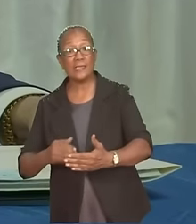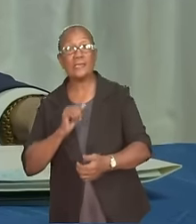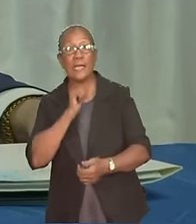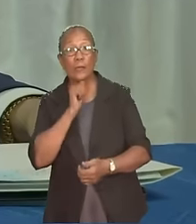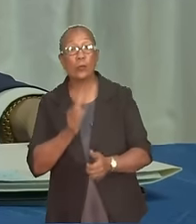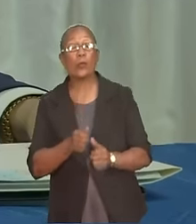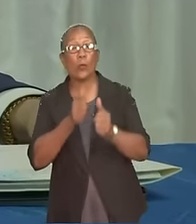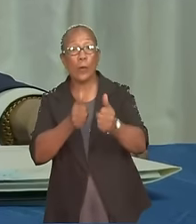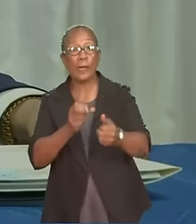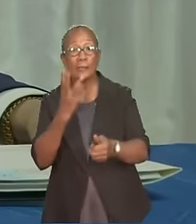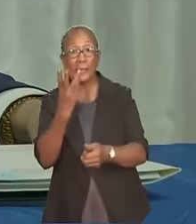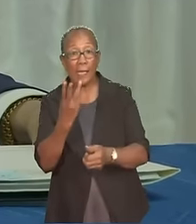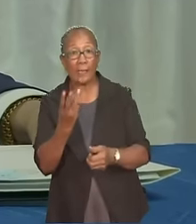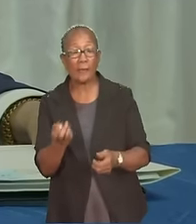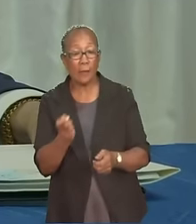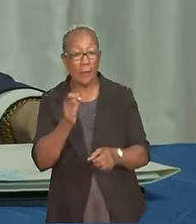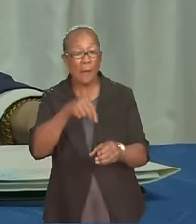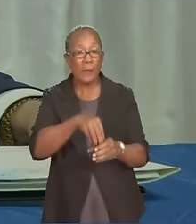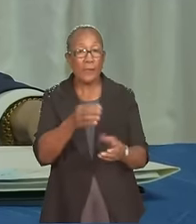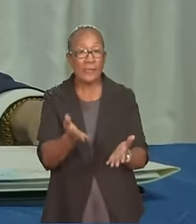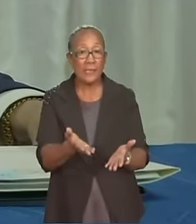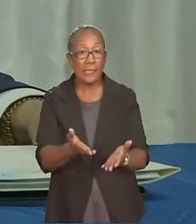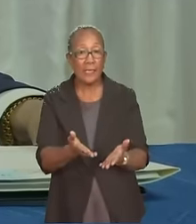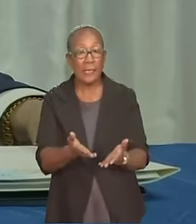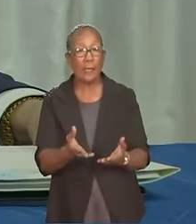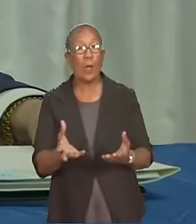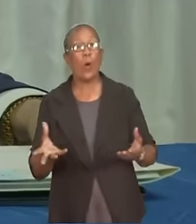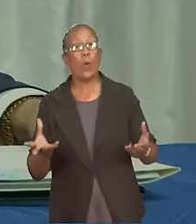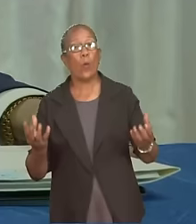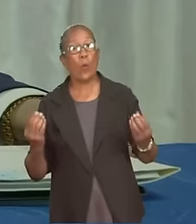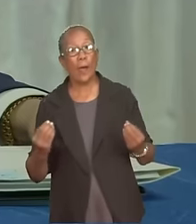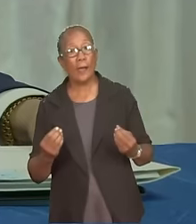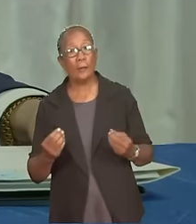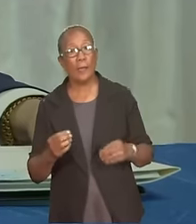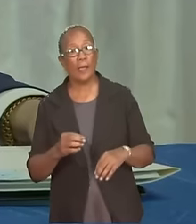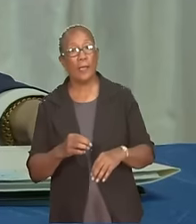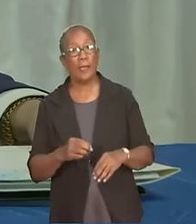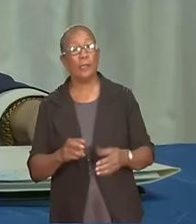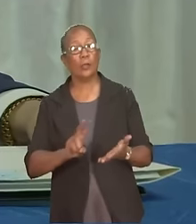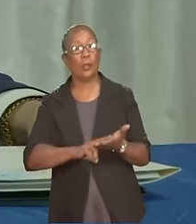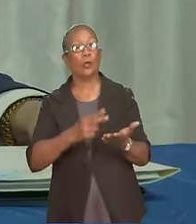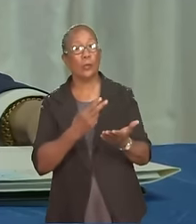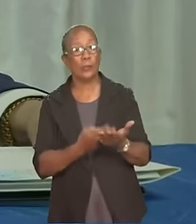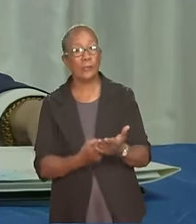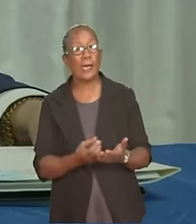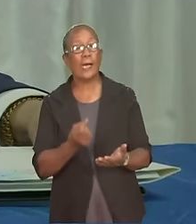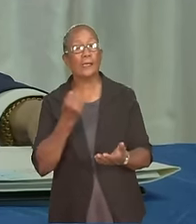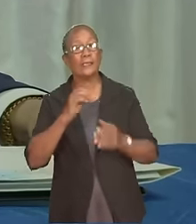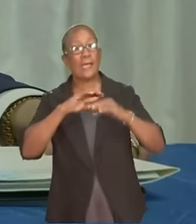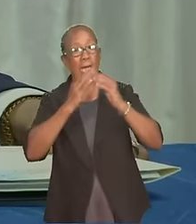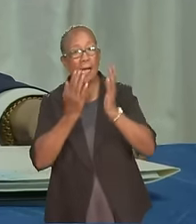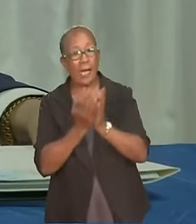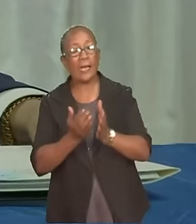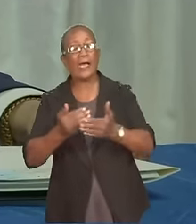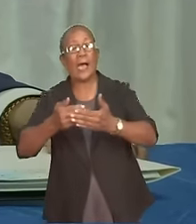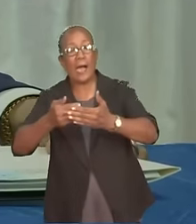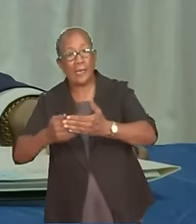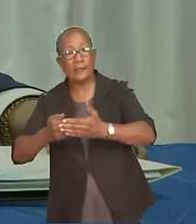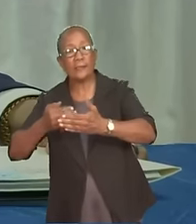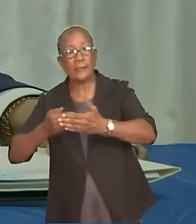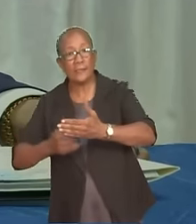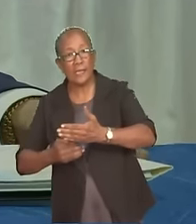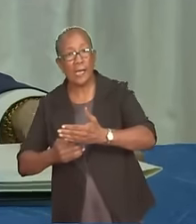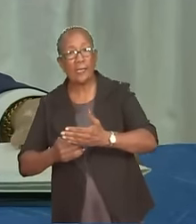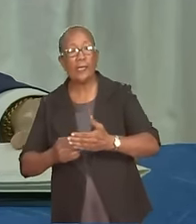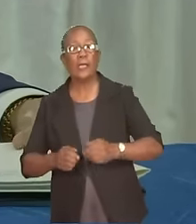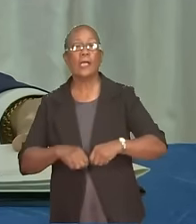een derde beschikking van de minister, waarbij de notarissen gemachtigd zijn, alle achterstanden die er zijn in